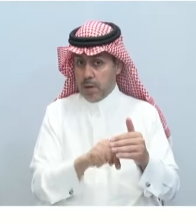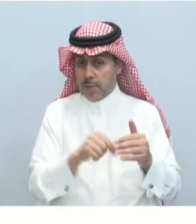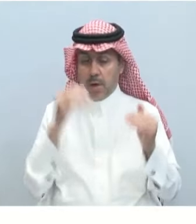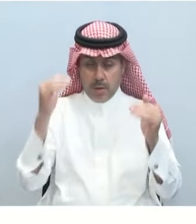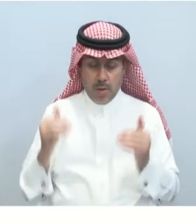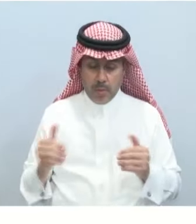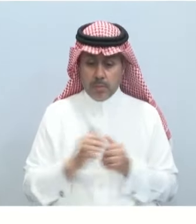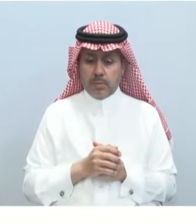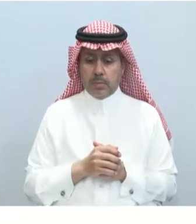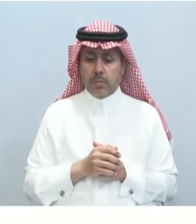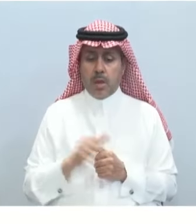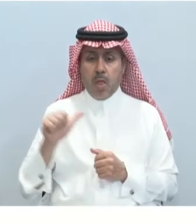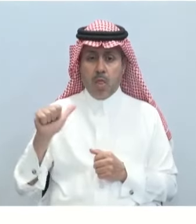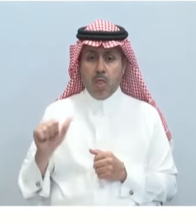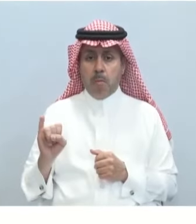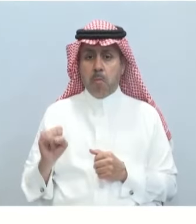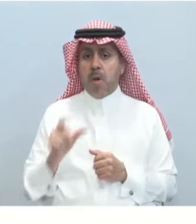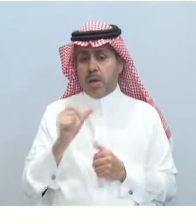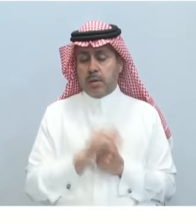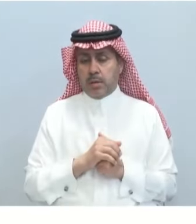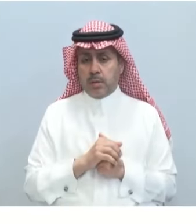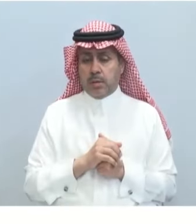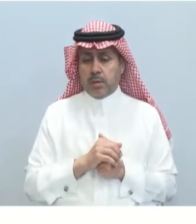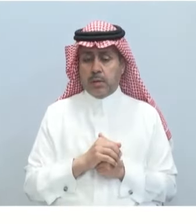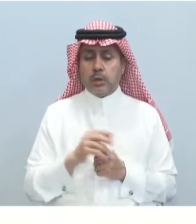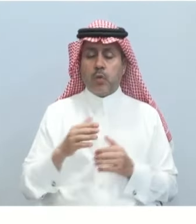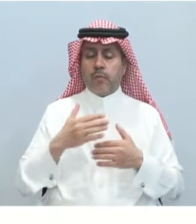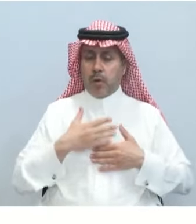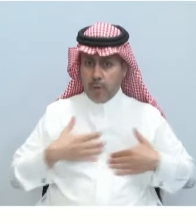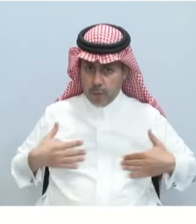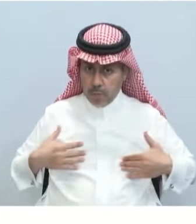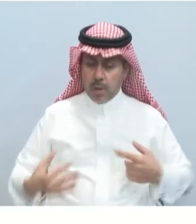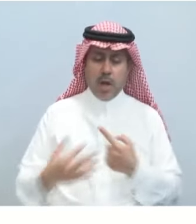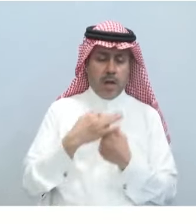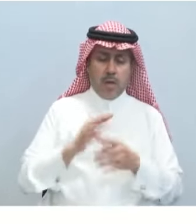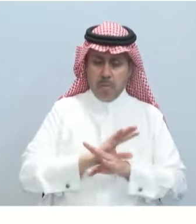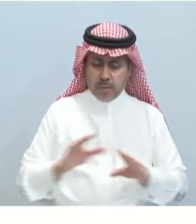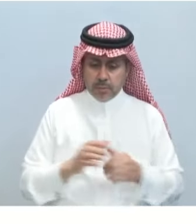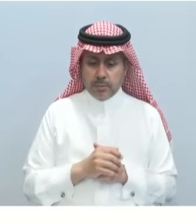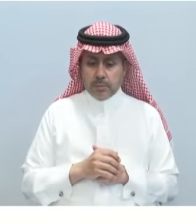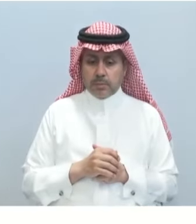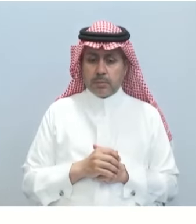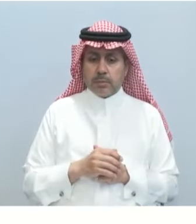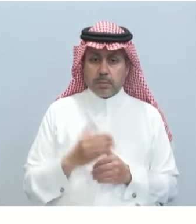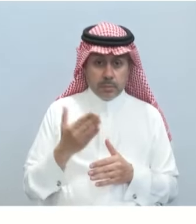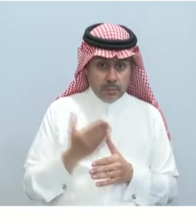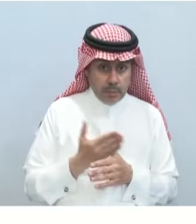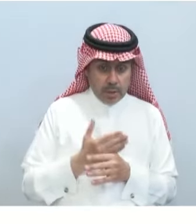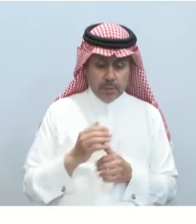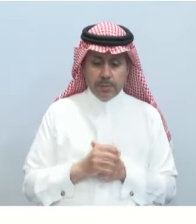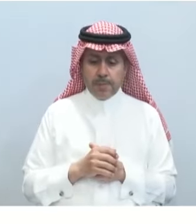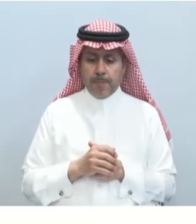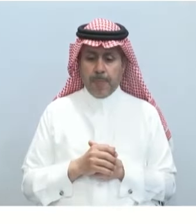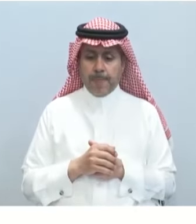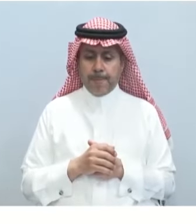النظام ضمان توفير الحمايه من الايذاء بمختلف انواعه لاجل ان يضمن توفير